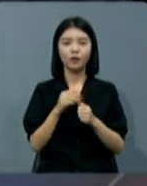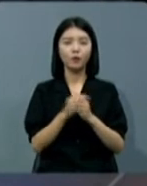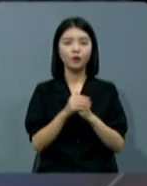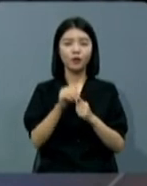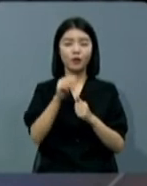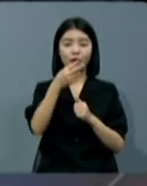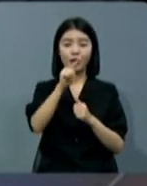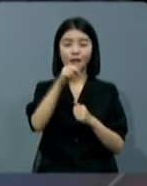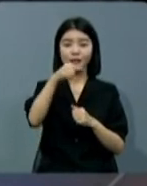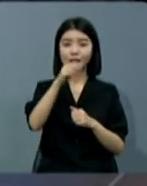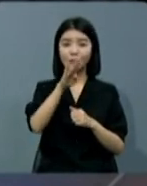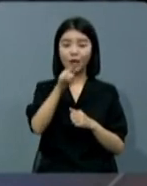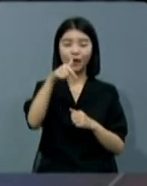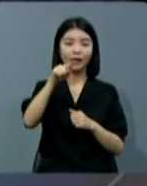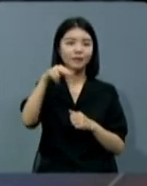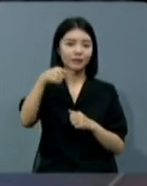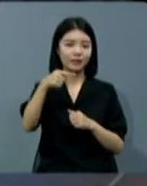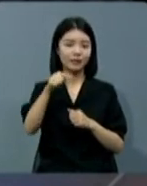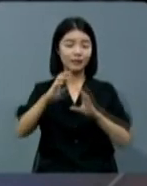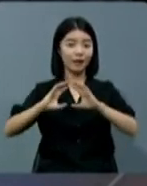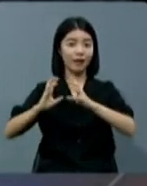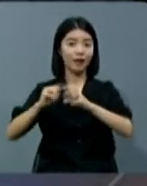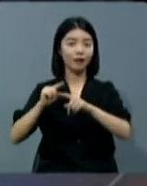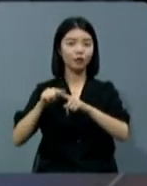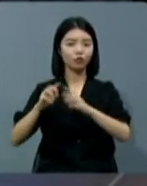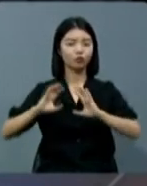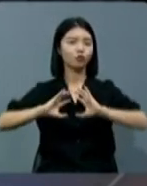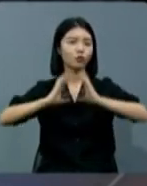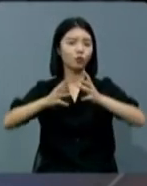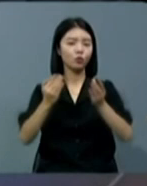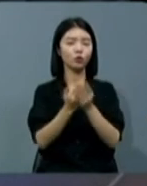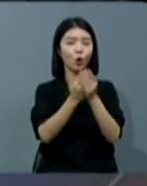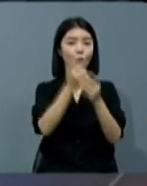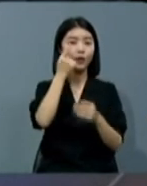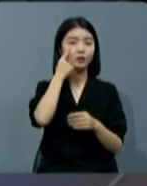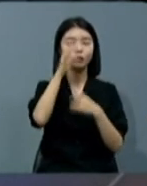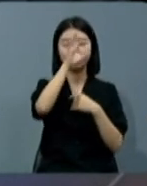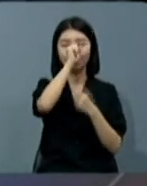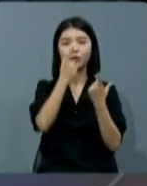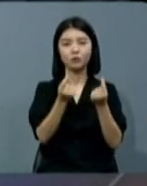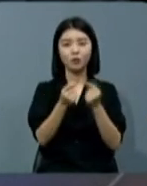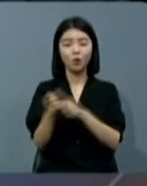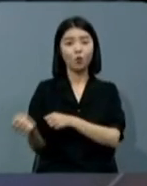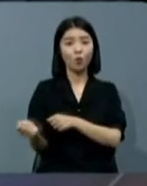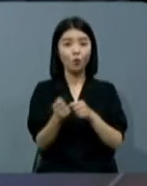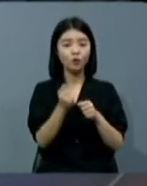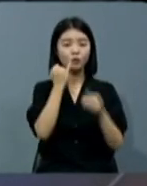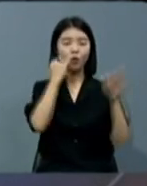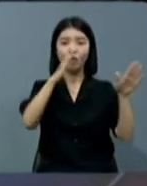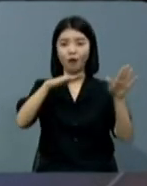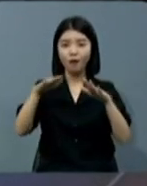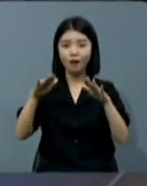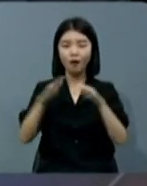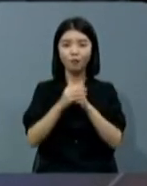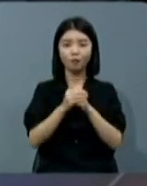라스베이거스식의 컨벤션 관광도시로 국제적으로 한번 키워봤으면 합니다. 골프, 해양요트, 그